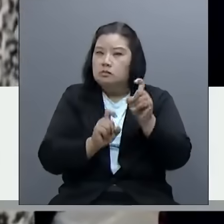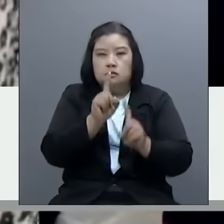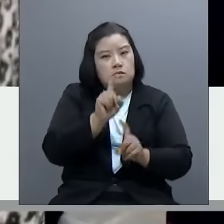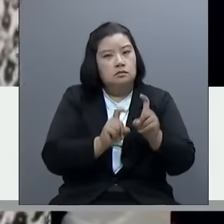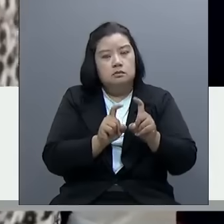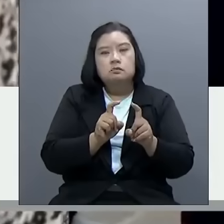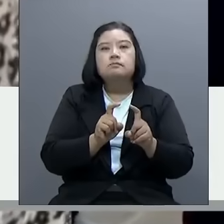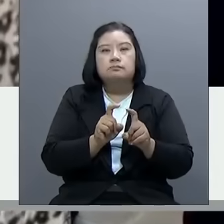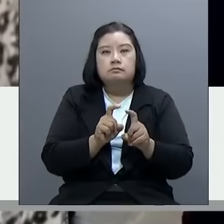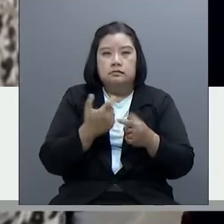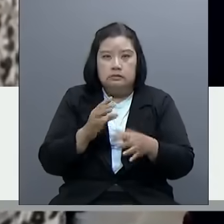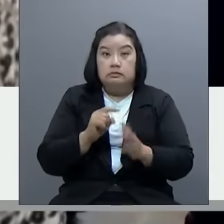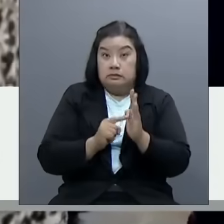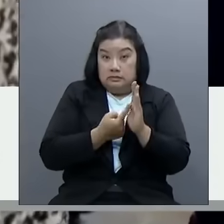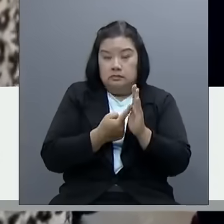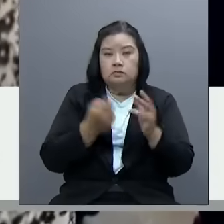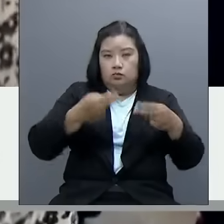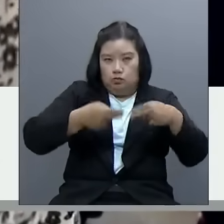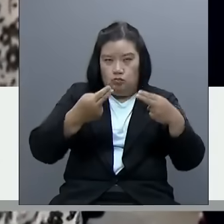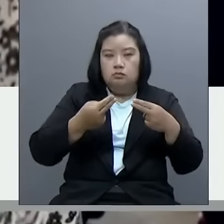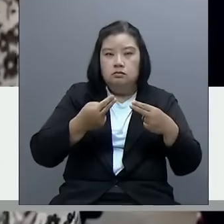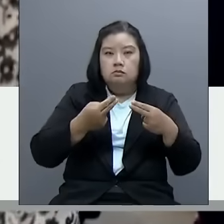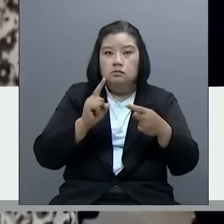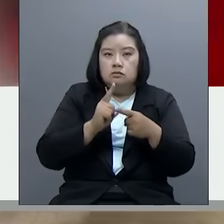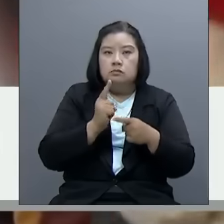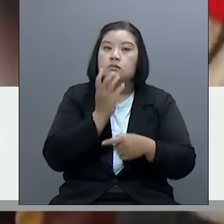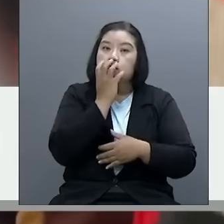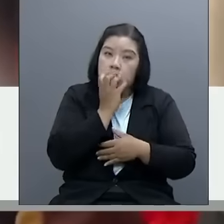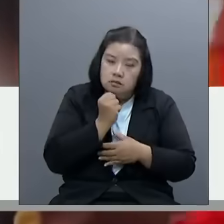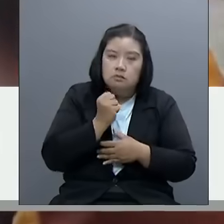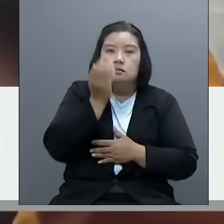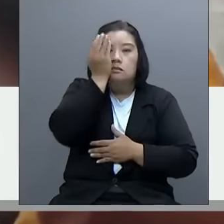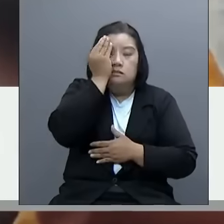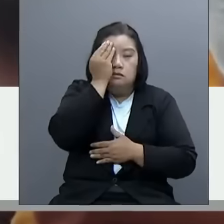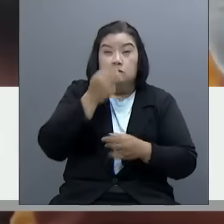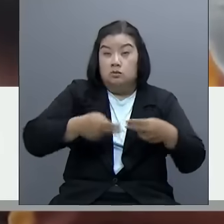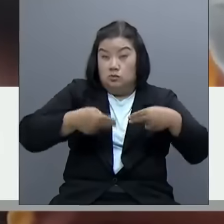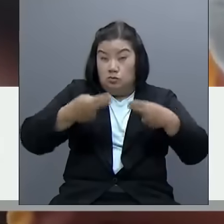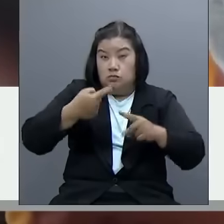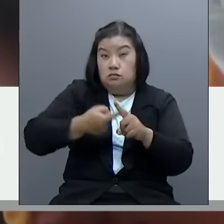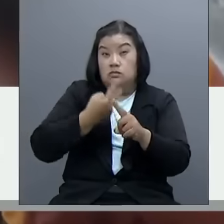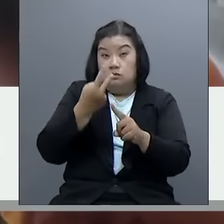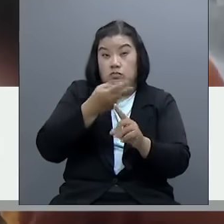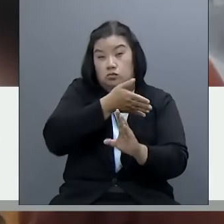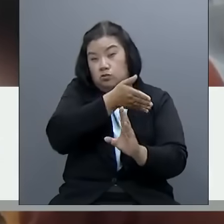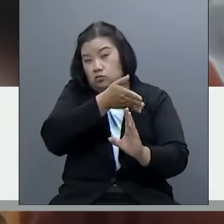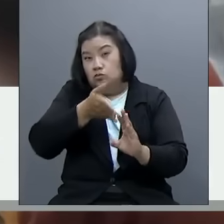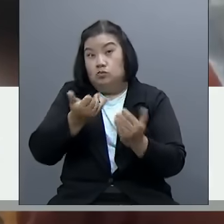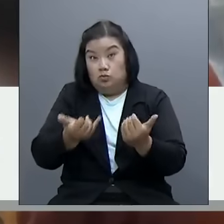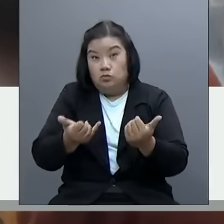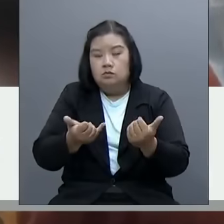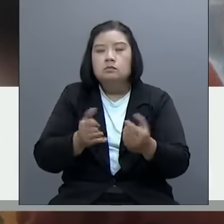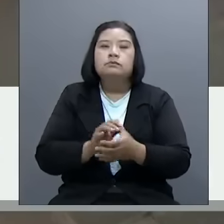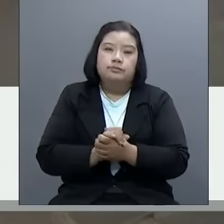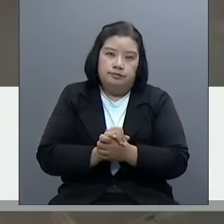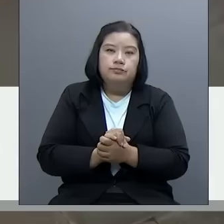นับตั้งแต่การสู้รบระหว่างอิสราเอลกับฮามาสเปิดฉากขึ้นเมื่อ 2เดือนก่อนนะคะองค์การยิฟระบุเขว่ากาซ่าคือ